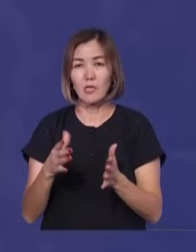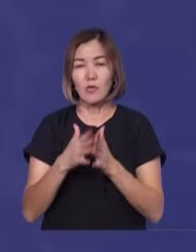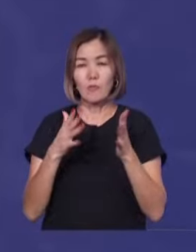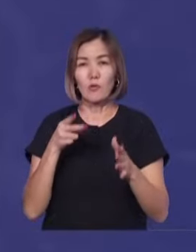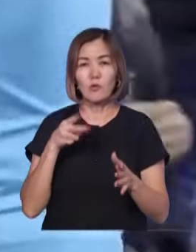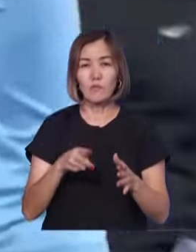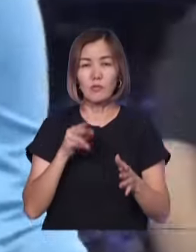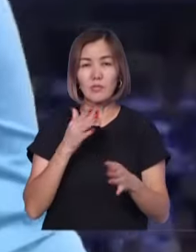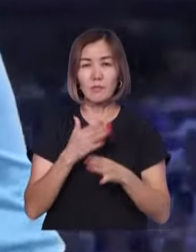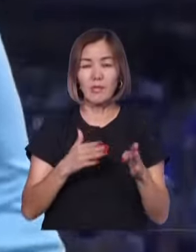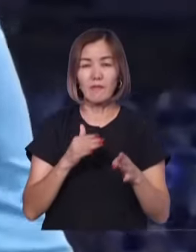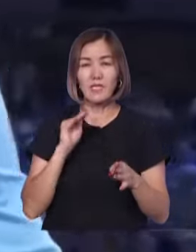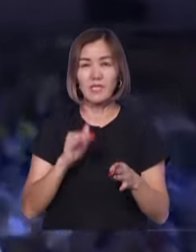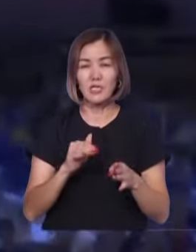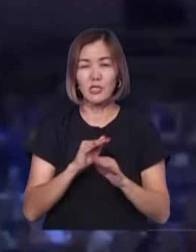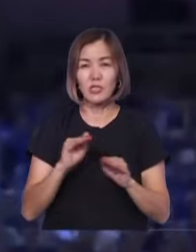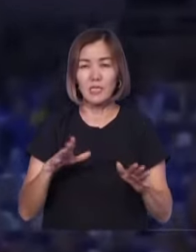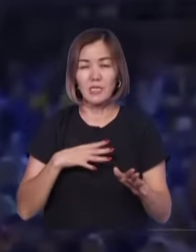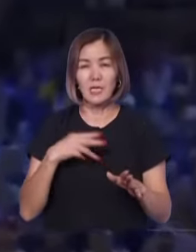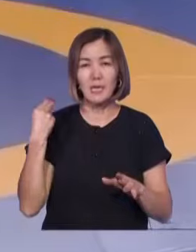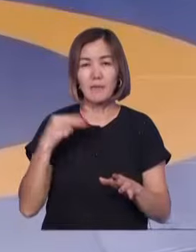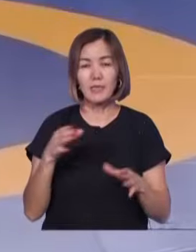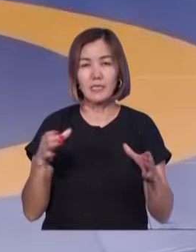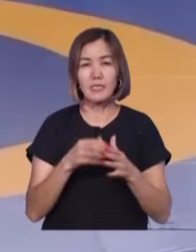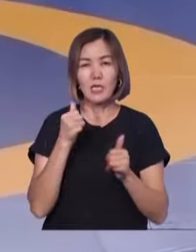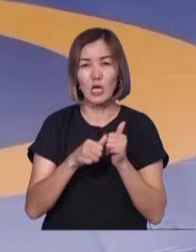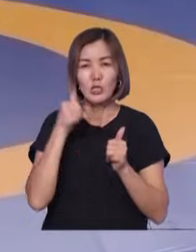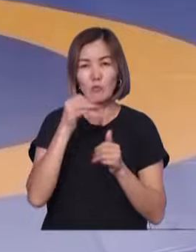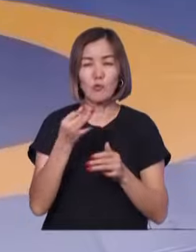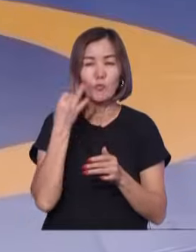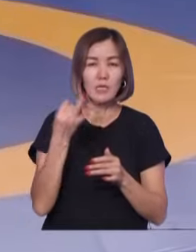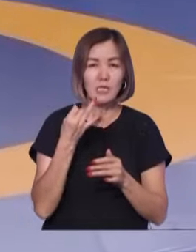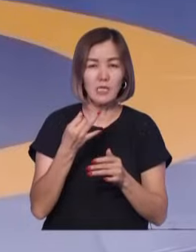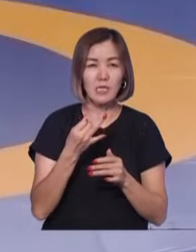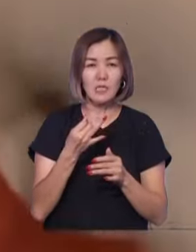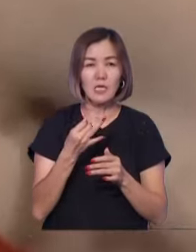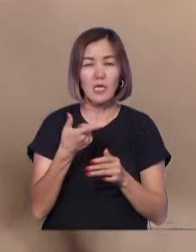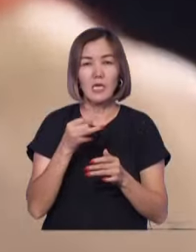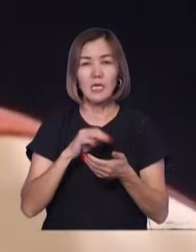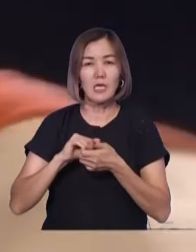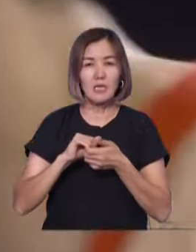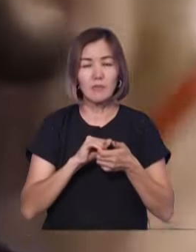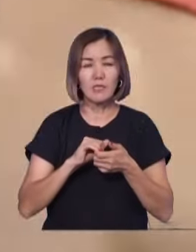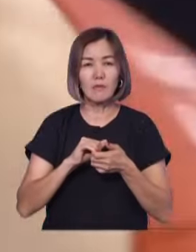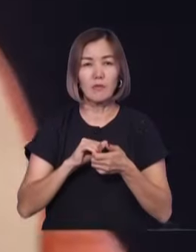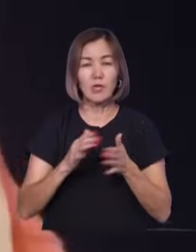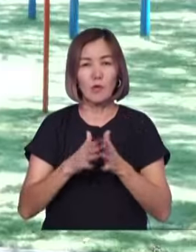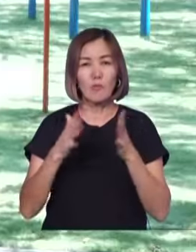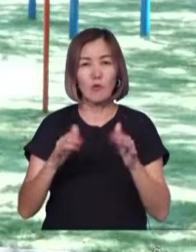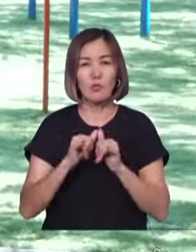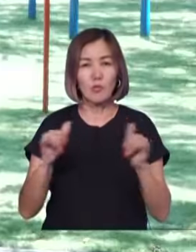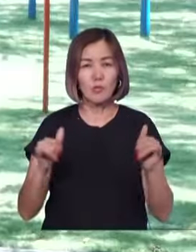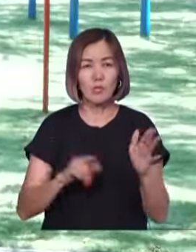2500 детей по словам президента Федерации с каждым годом интерес молодёжи региона к греко-римского стилю борьбы только